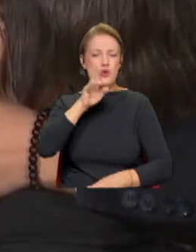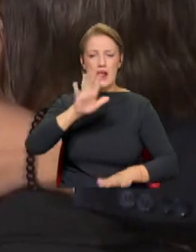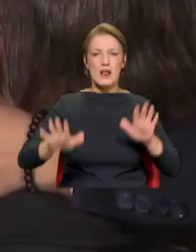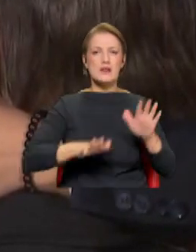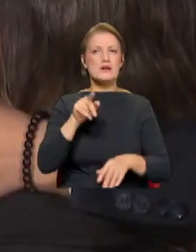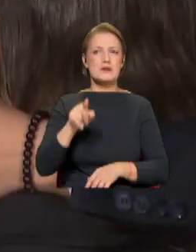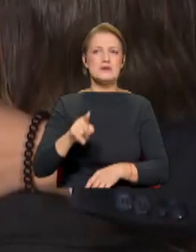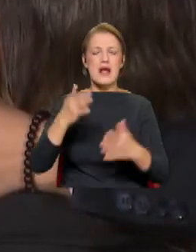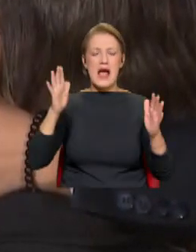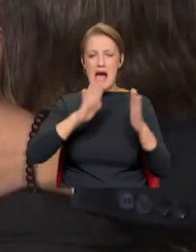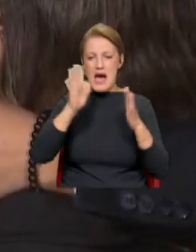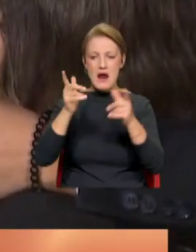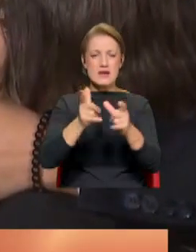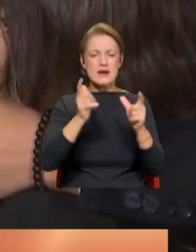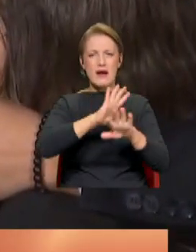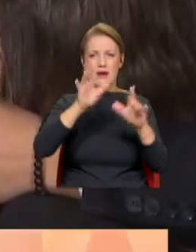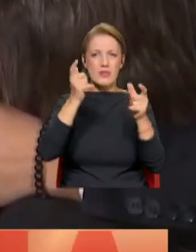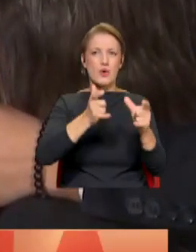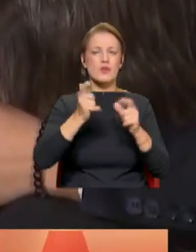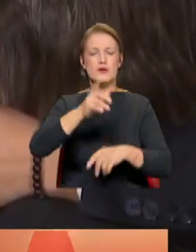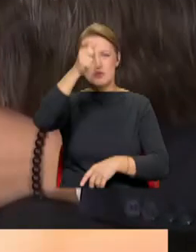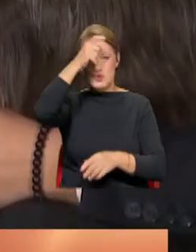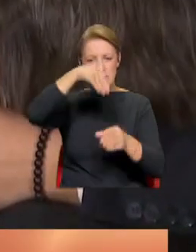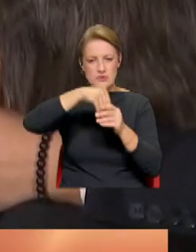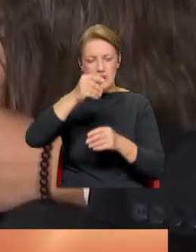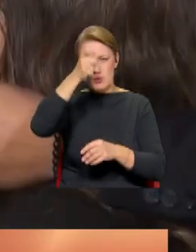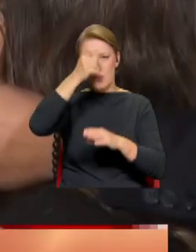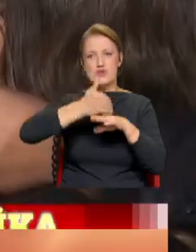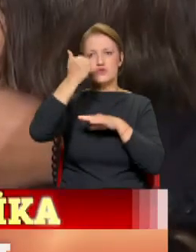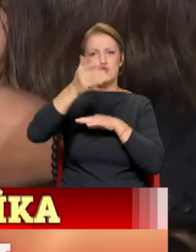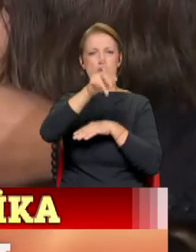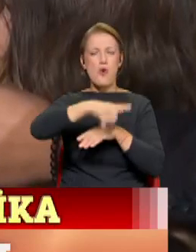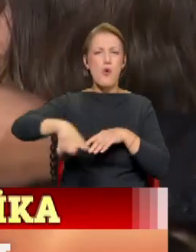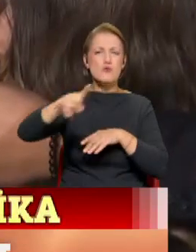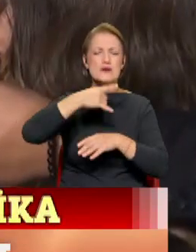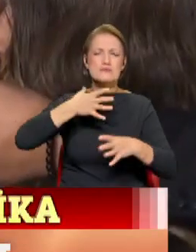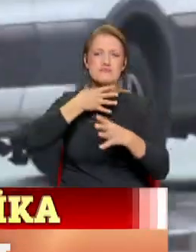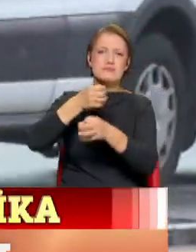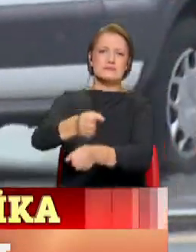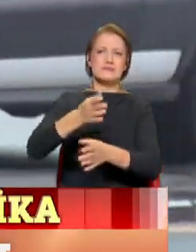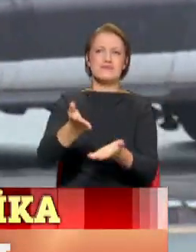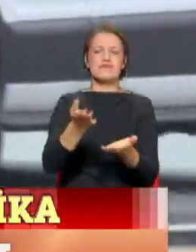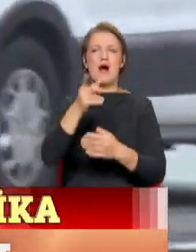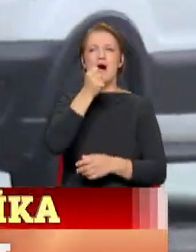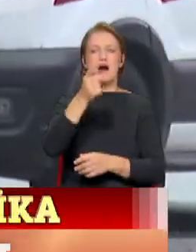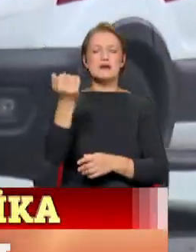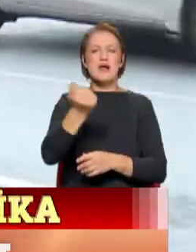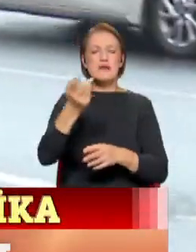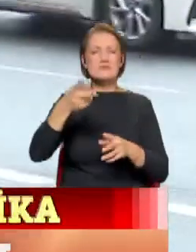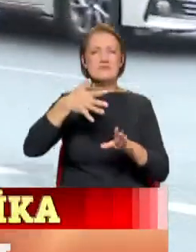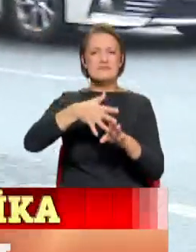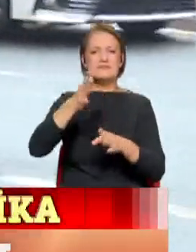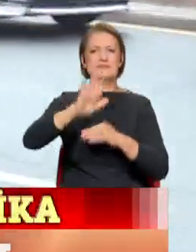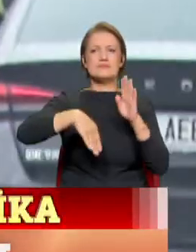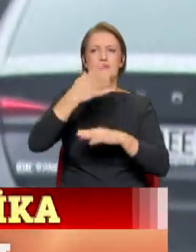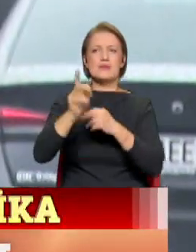çırpınışları her noktada ama her noktada yurt içinde yurt içinde onlara dünyayı dar ediyoruz Ankara'daki hain saldırı girişimi